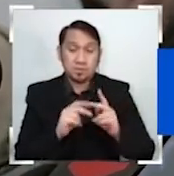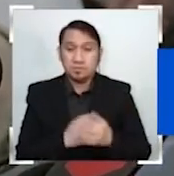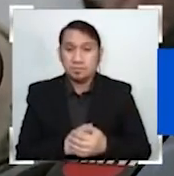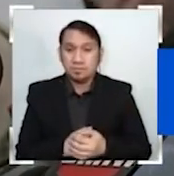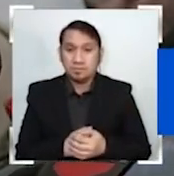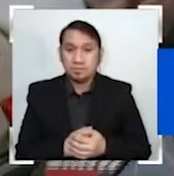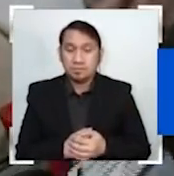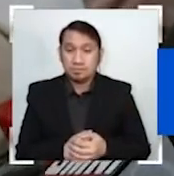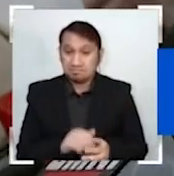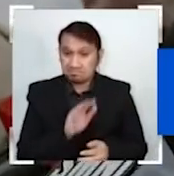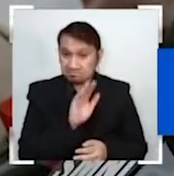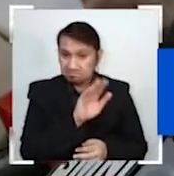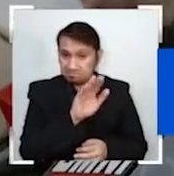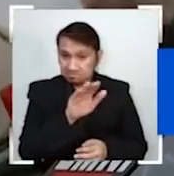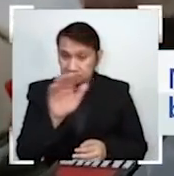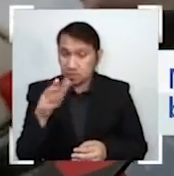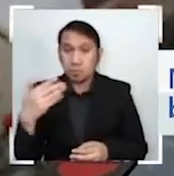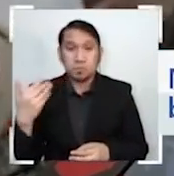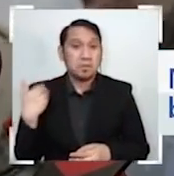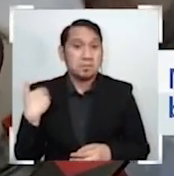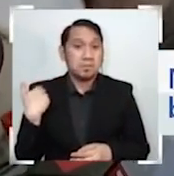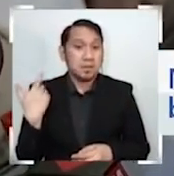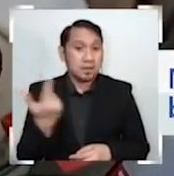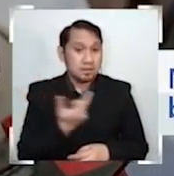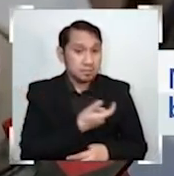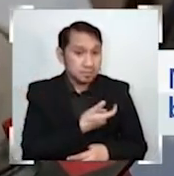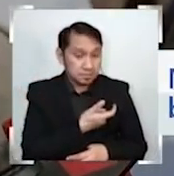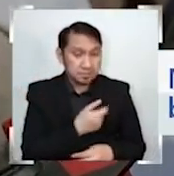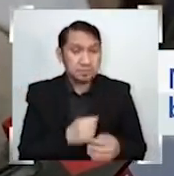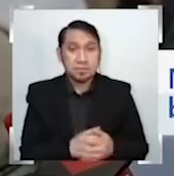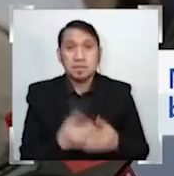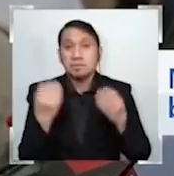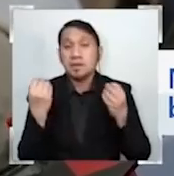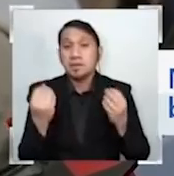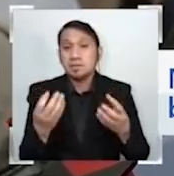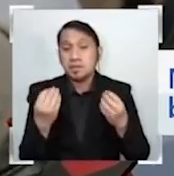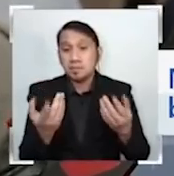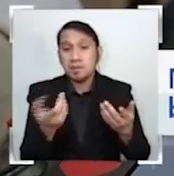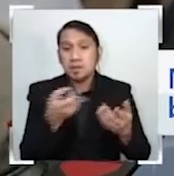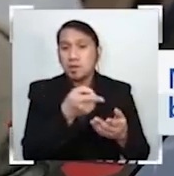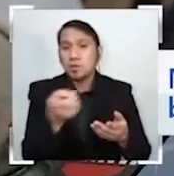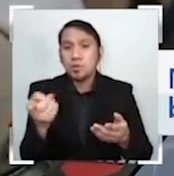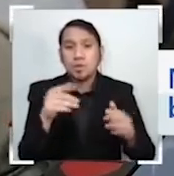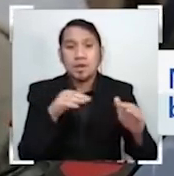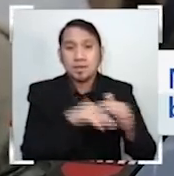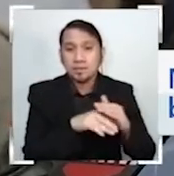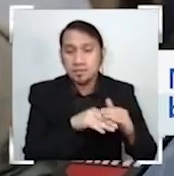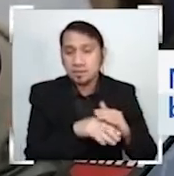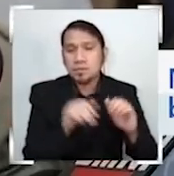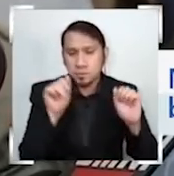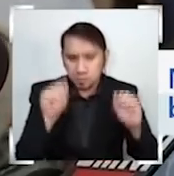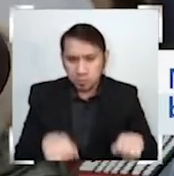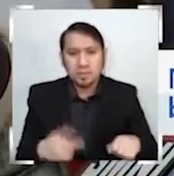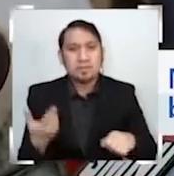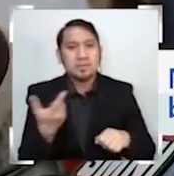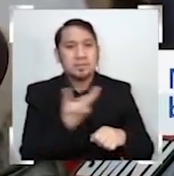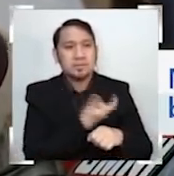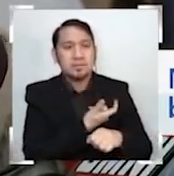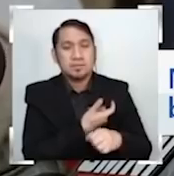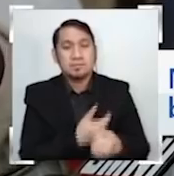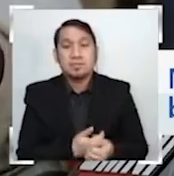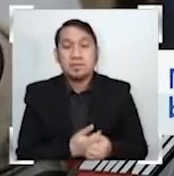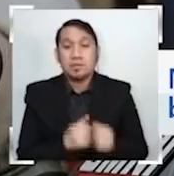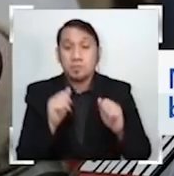mga hindi pa bakunado, marami na po kayong access sa bakuna. Merong